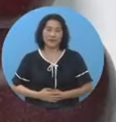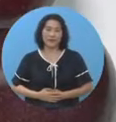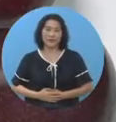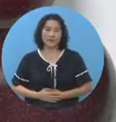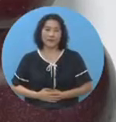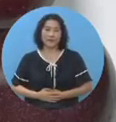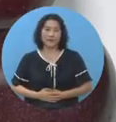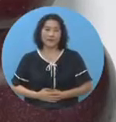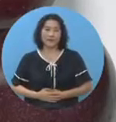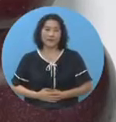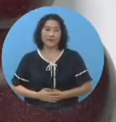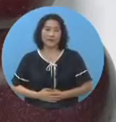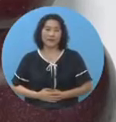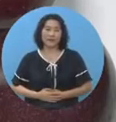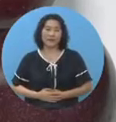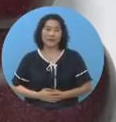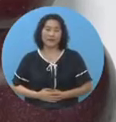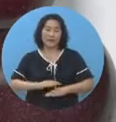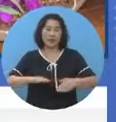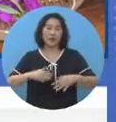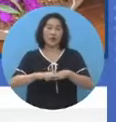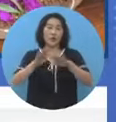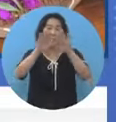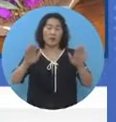으뜸전남 도종뉴스 김동진입니다.